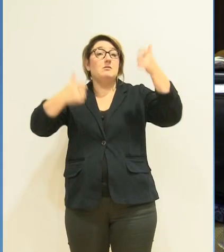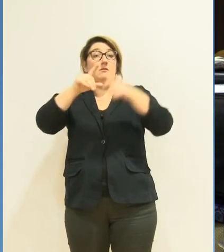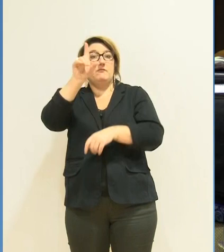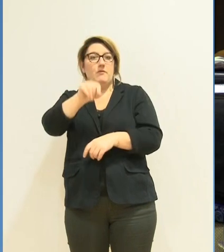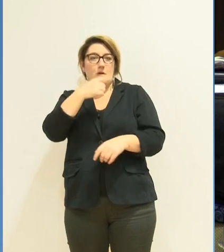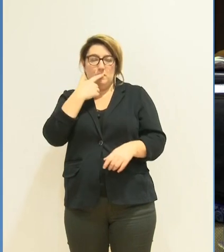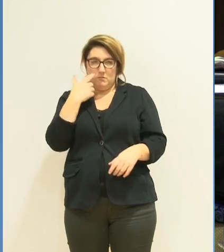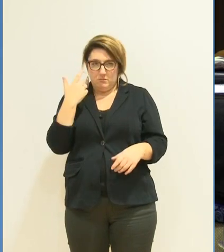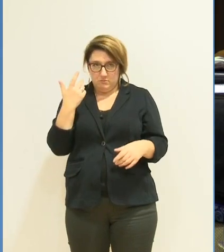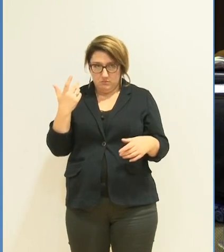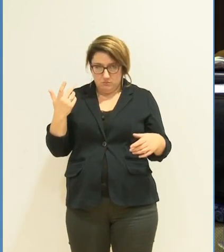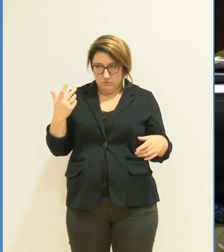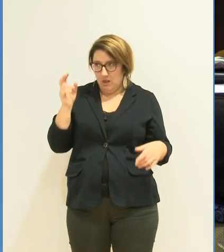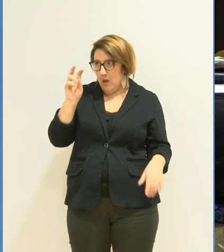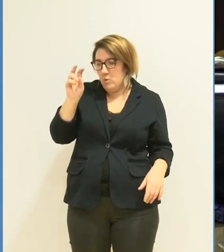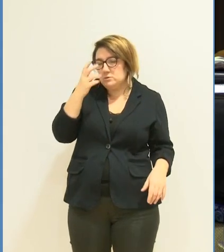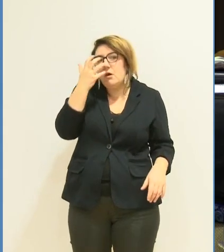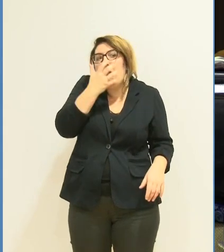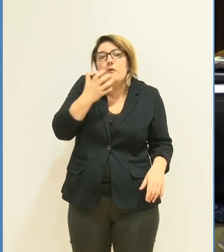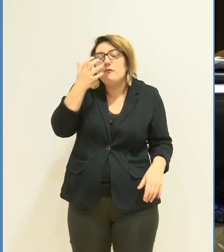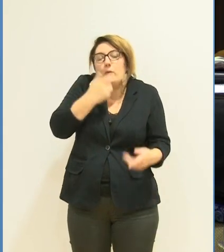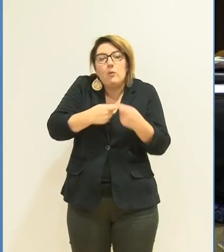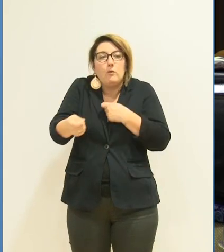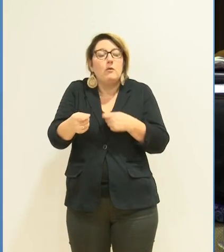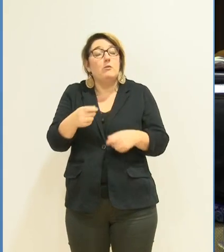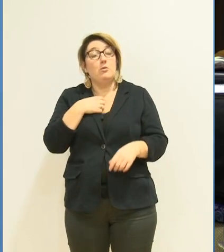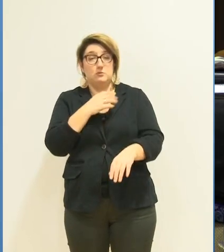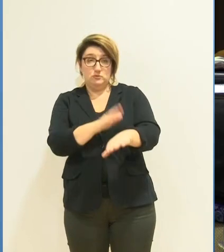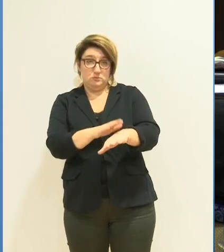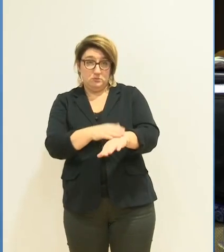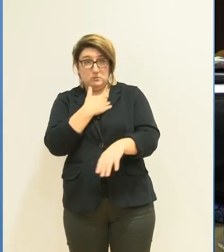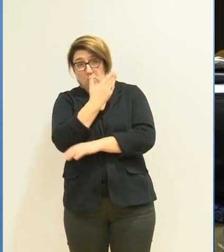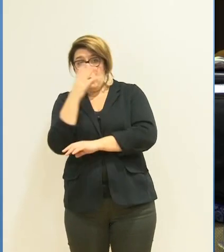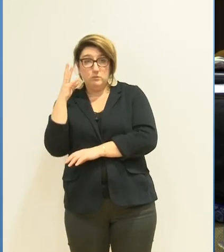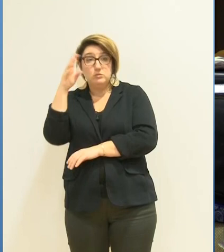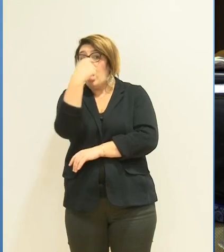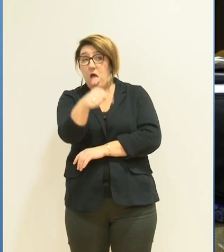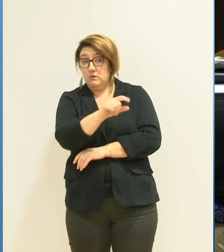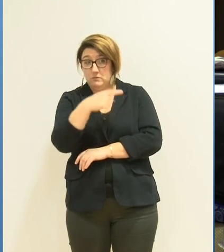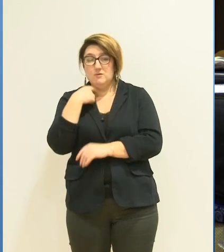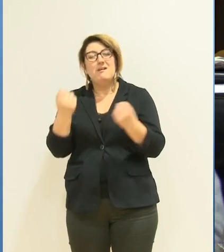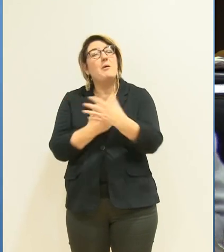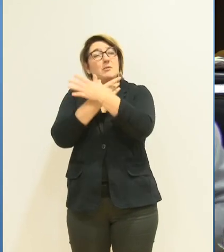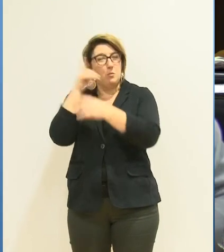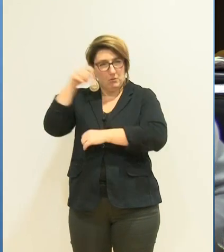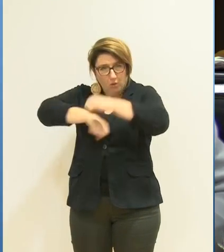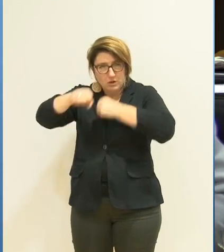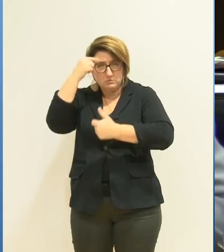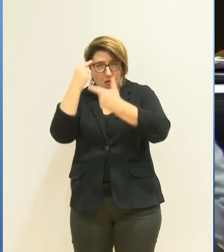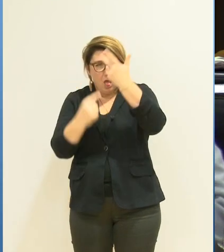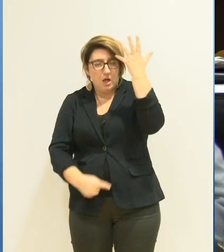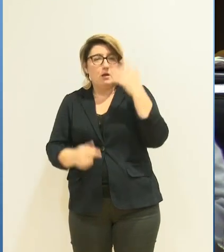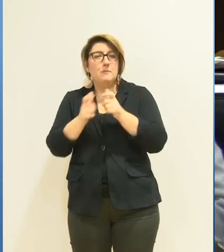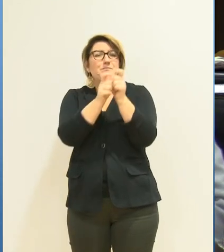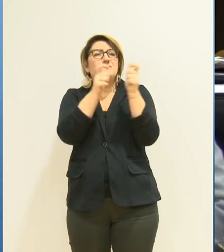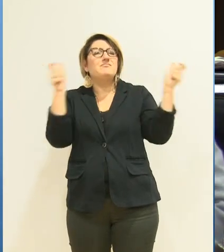absolument astronomiques je me permettrai de vous signaler qu'il y à d'autres projets qui ont cours notamment à l'échelle de la métropole que nous comptons démolir la